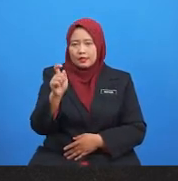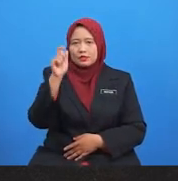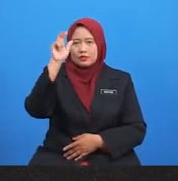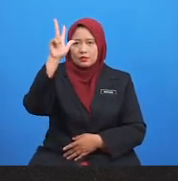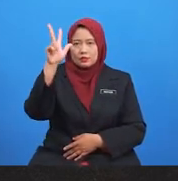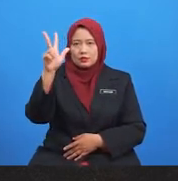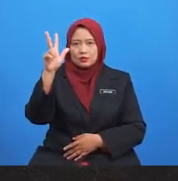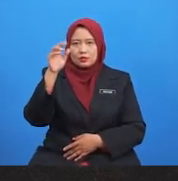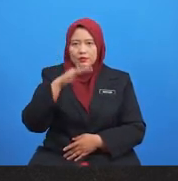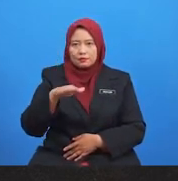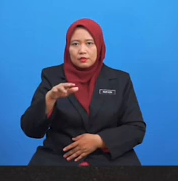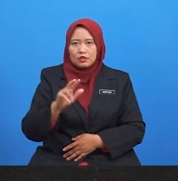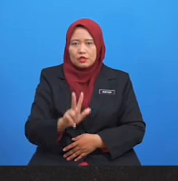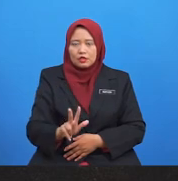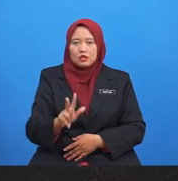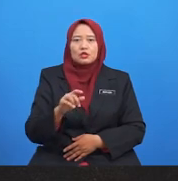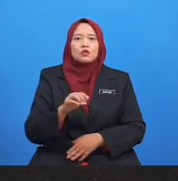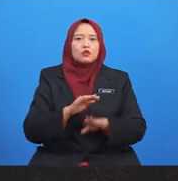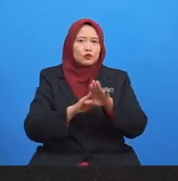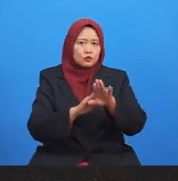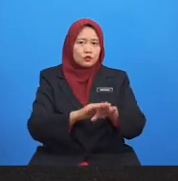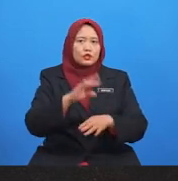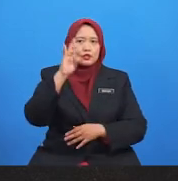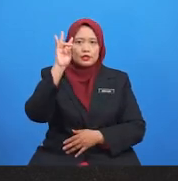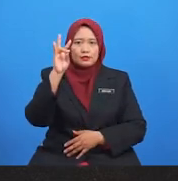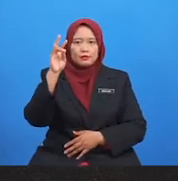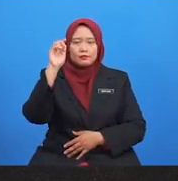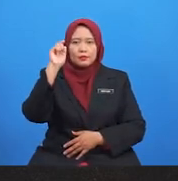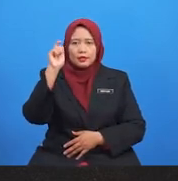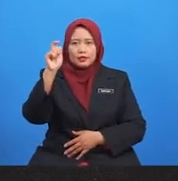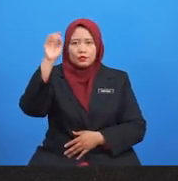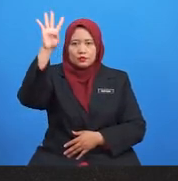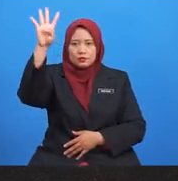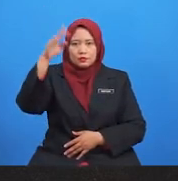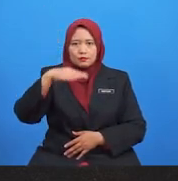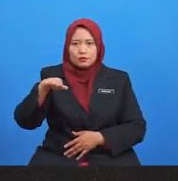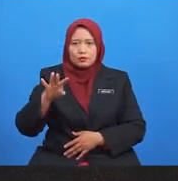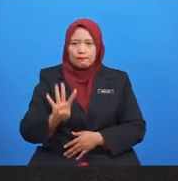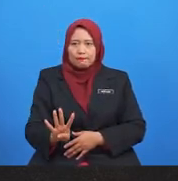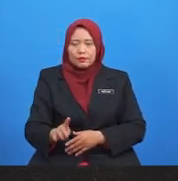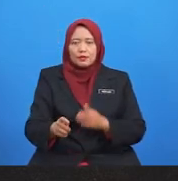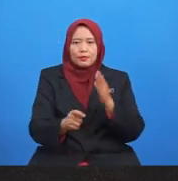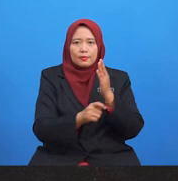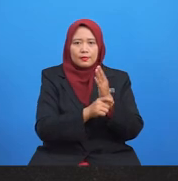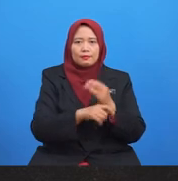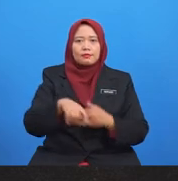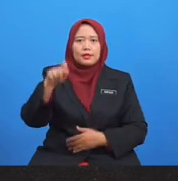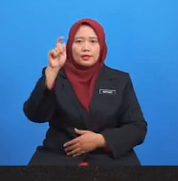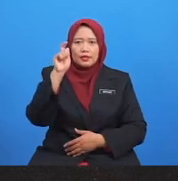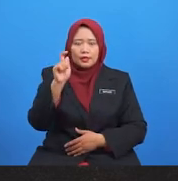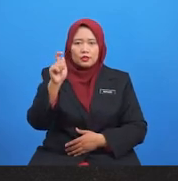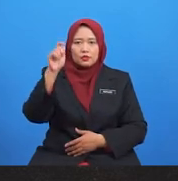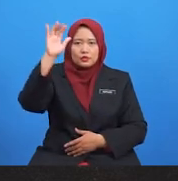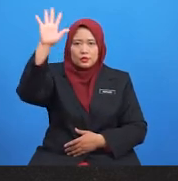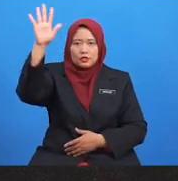pi 16X kuasa 3 per 3 tolak 8X kuasa 4